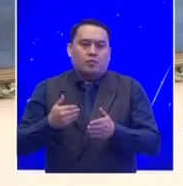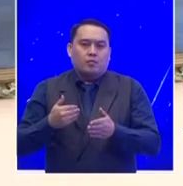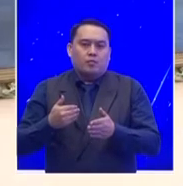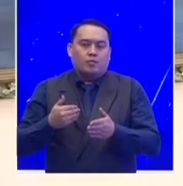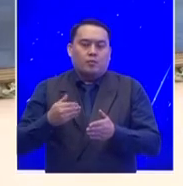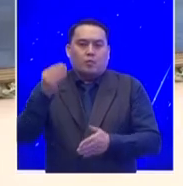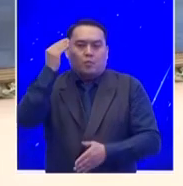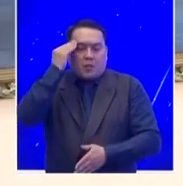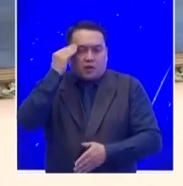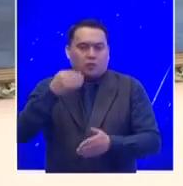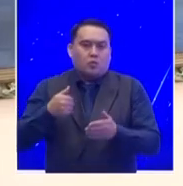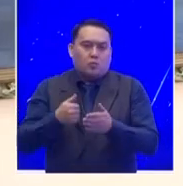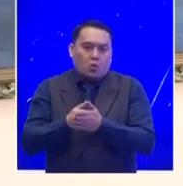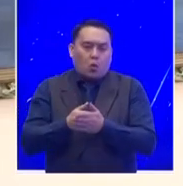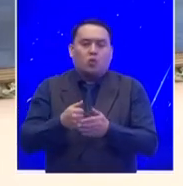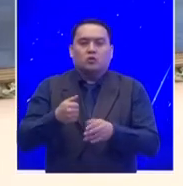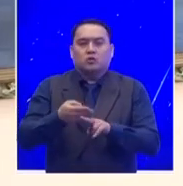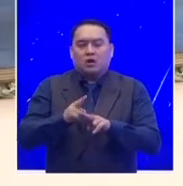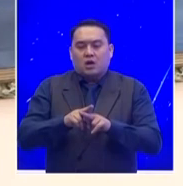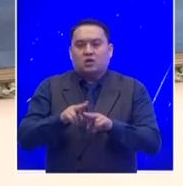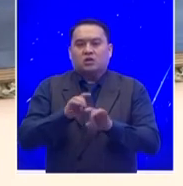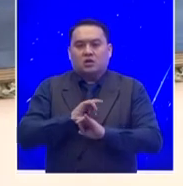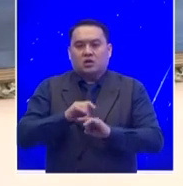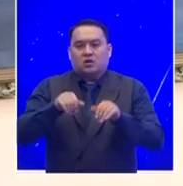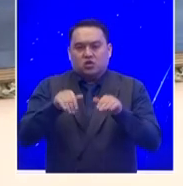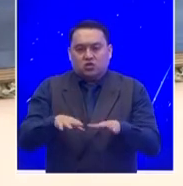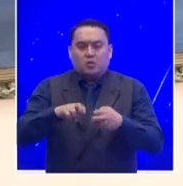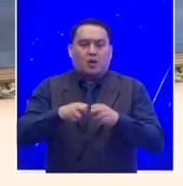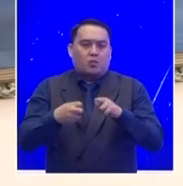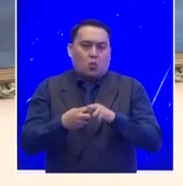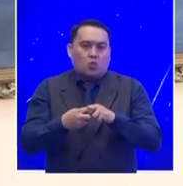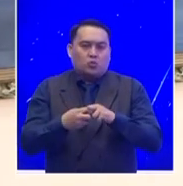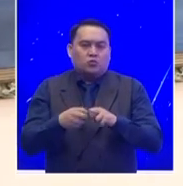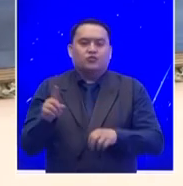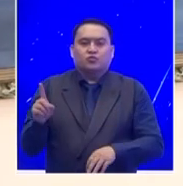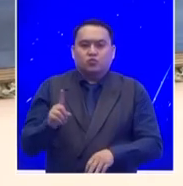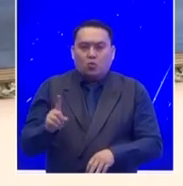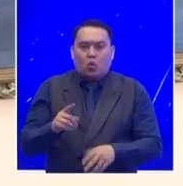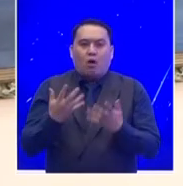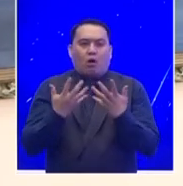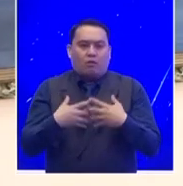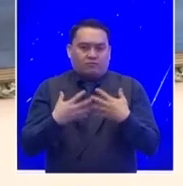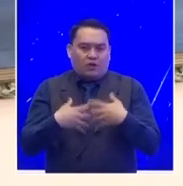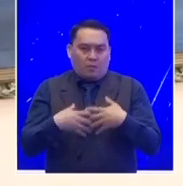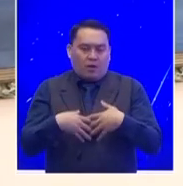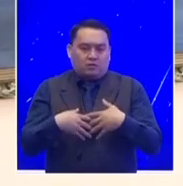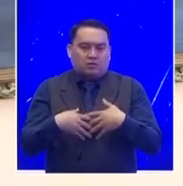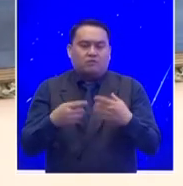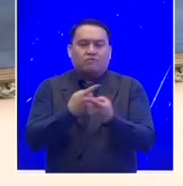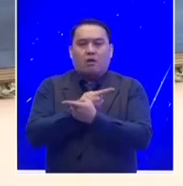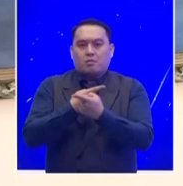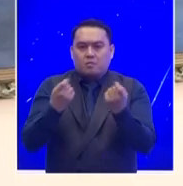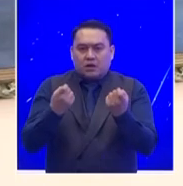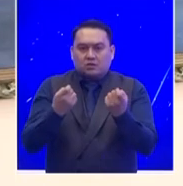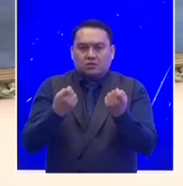модуль по разработке досье должников. То есть в данном случае модуль состоит в том, что автоматически база собирает